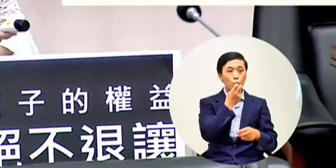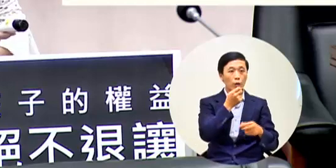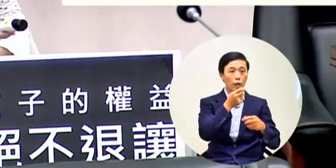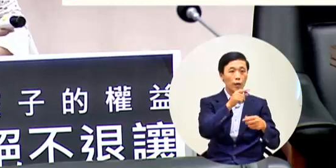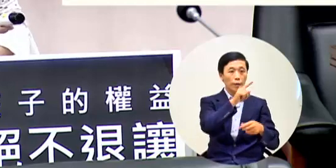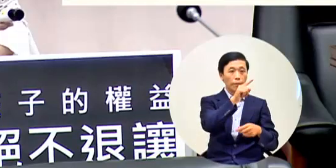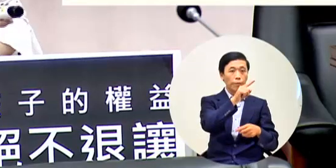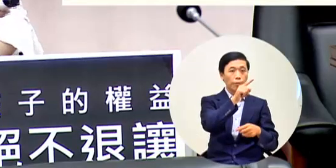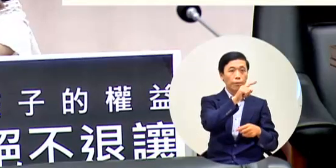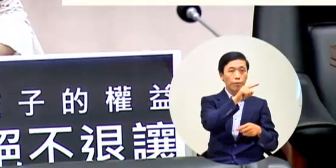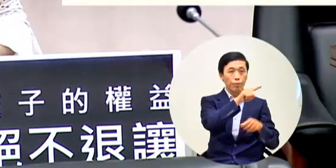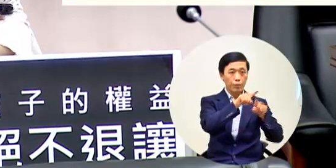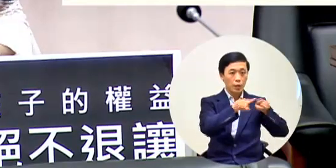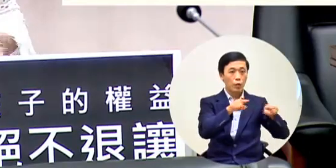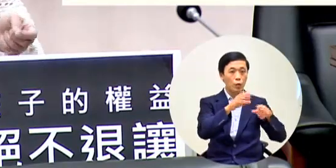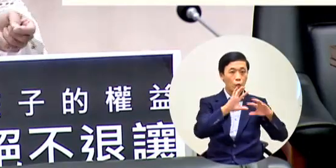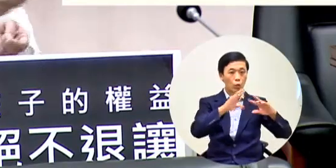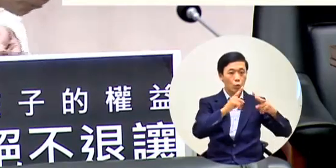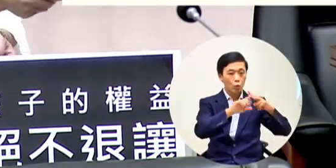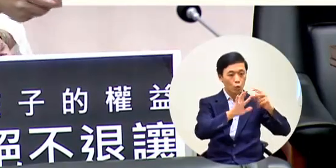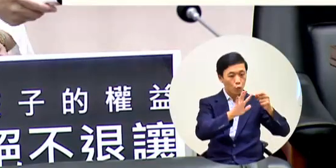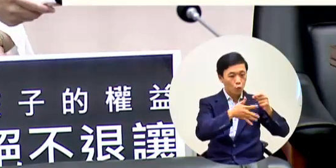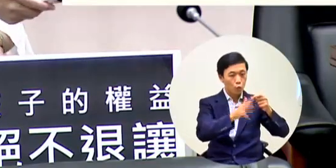来上课哈。那当时